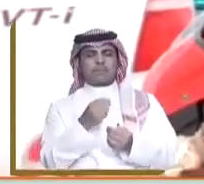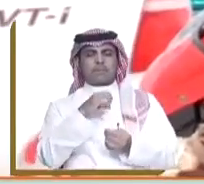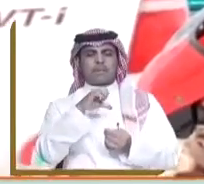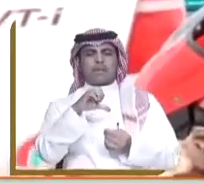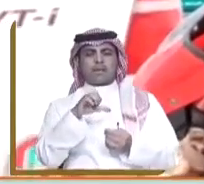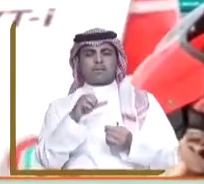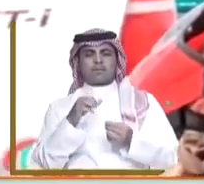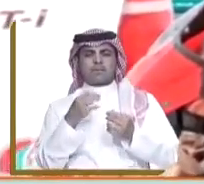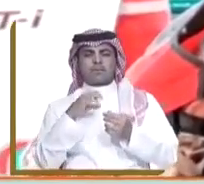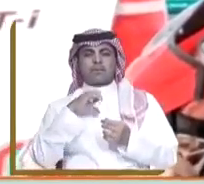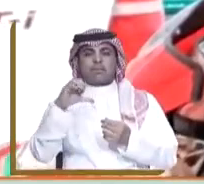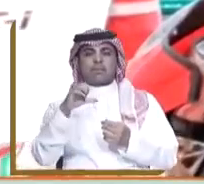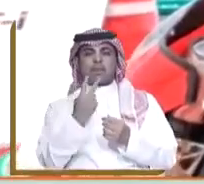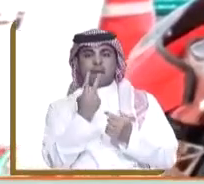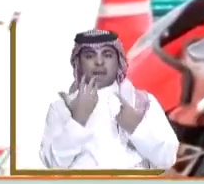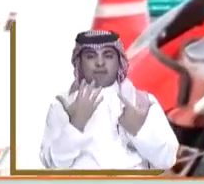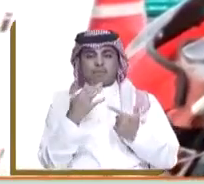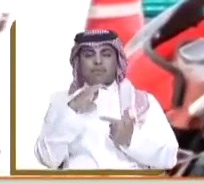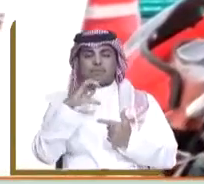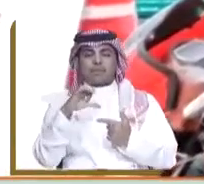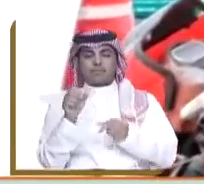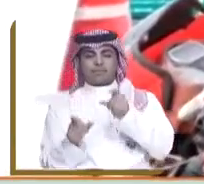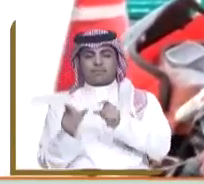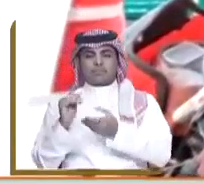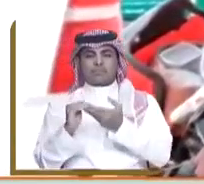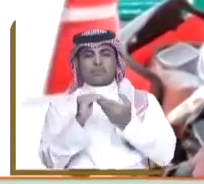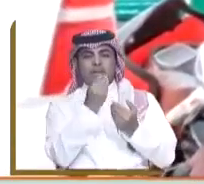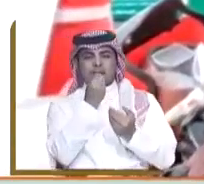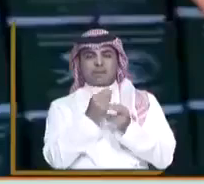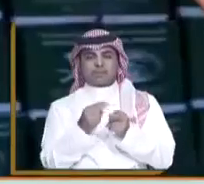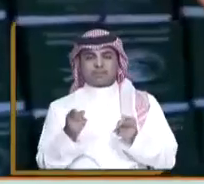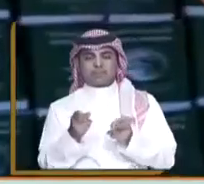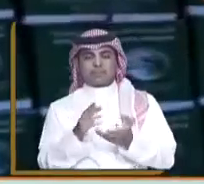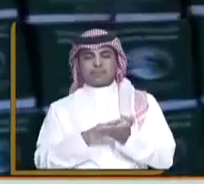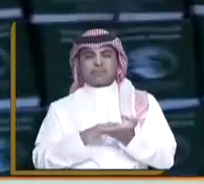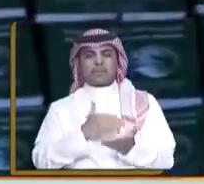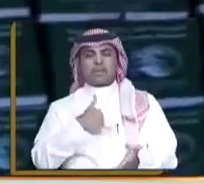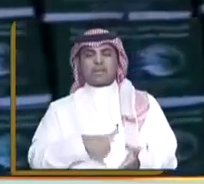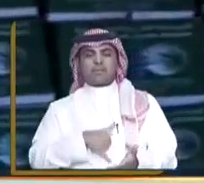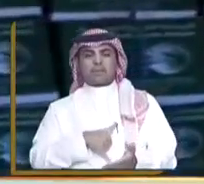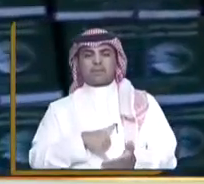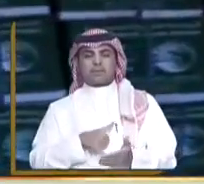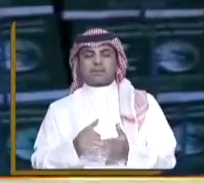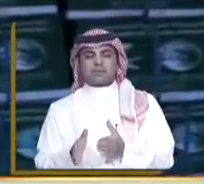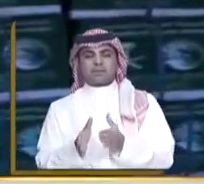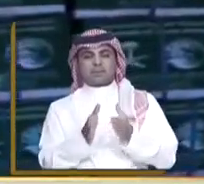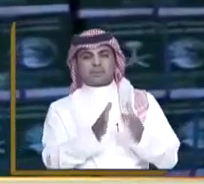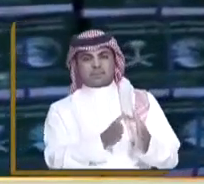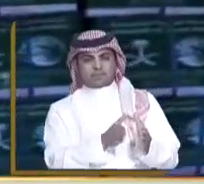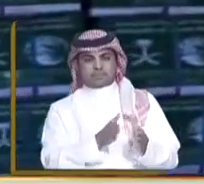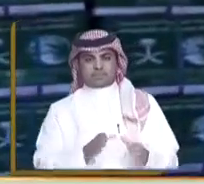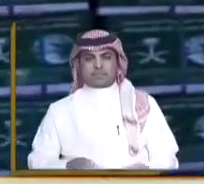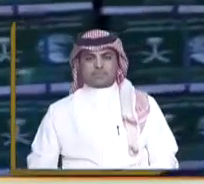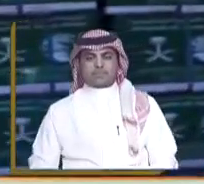فرد ياتي ذلك ضمن مشروع توزيع المساعدات الغذائيه في اليمن وذلك للتخفيف من معاناه الاشقاء